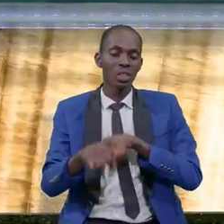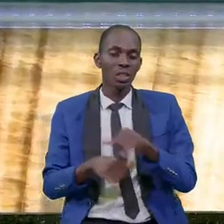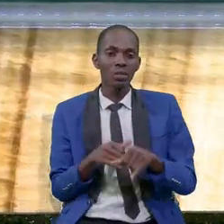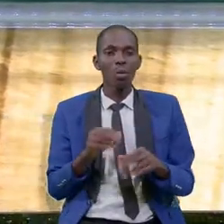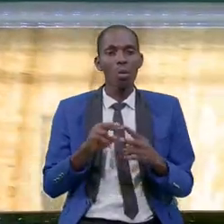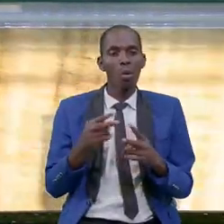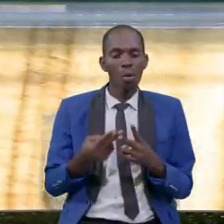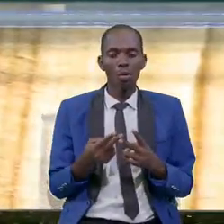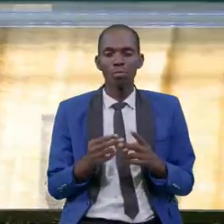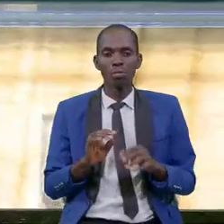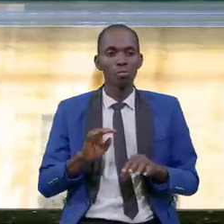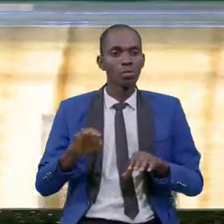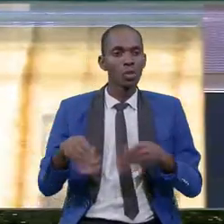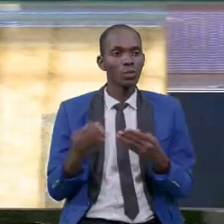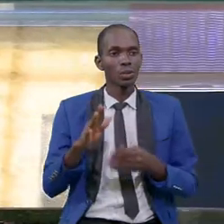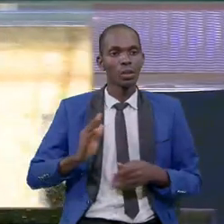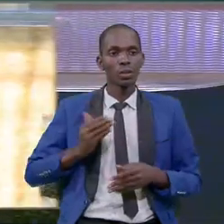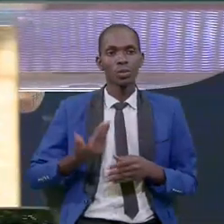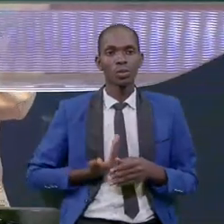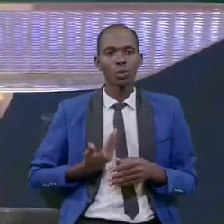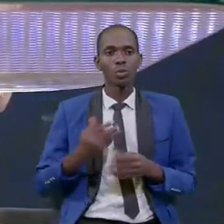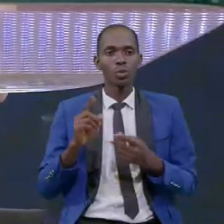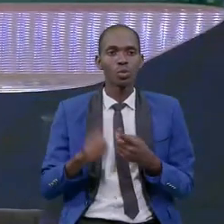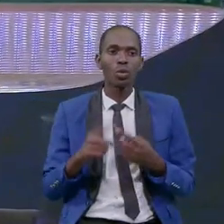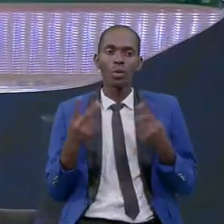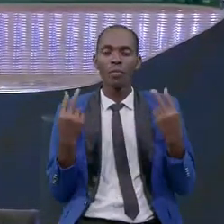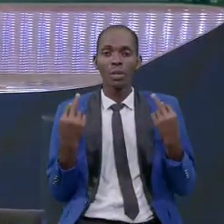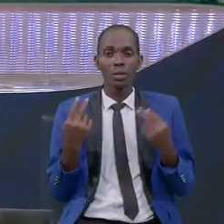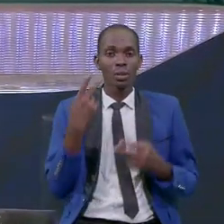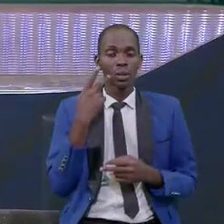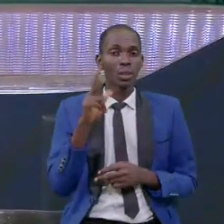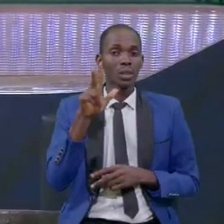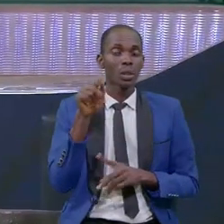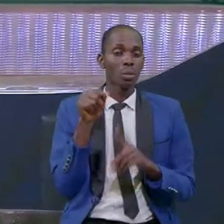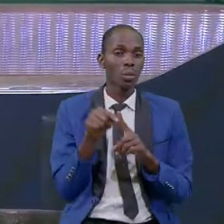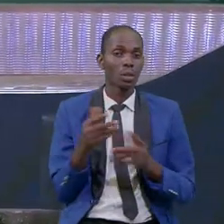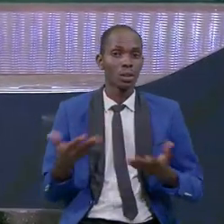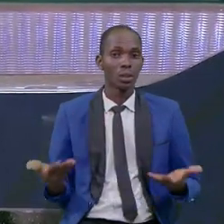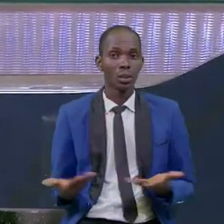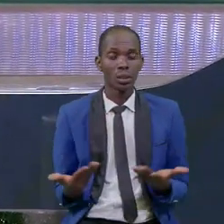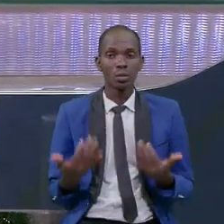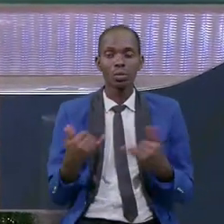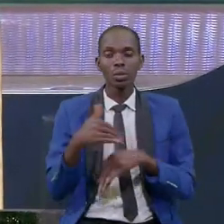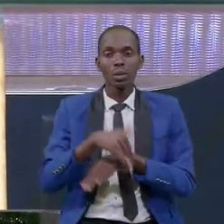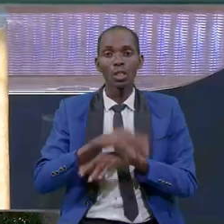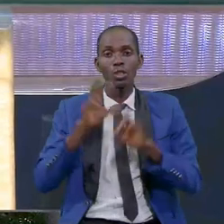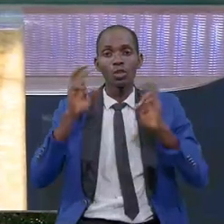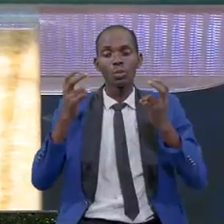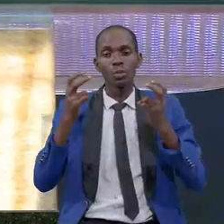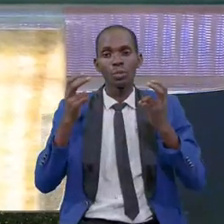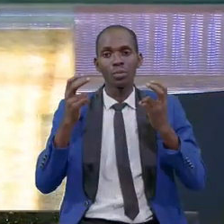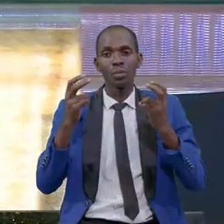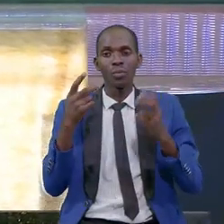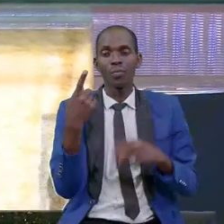leur âme au mensonge et qui ne jurent pas pour tromper. Nous allons voir le message ce soir qui